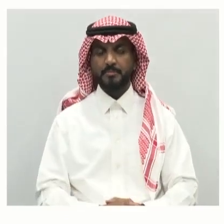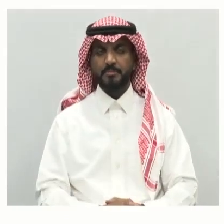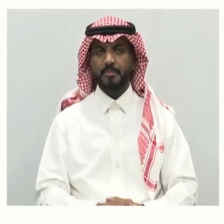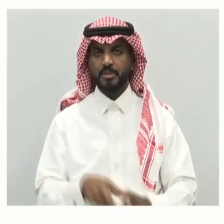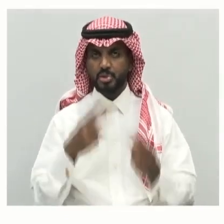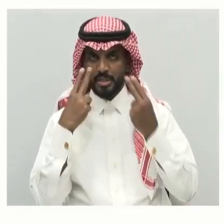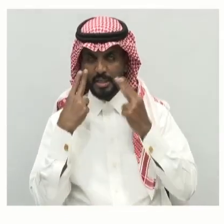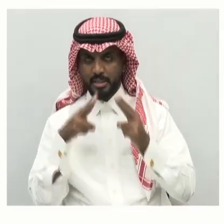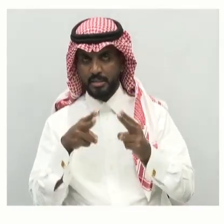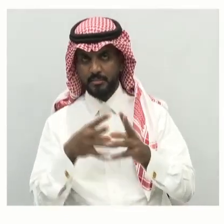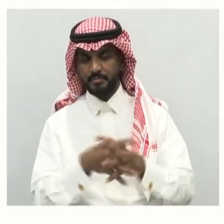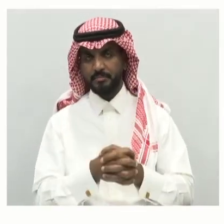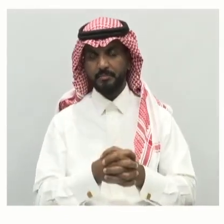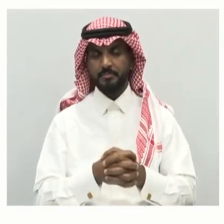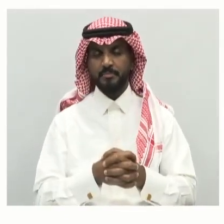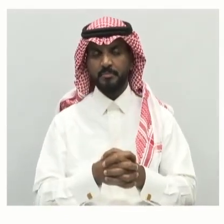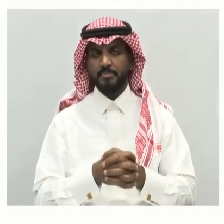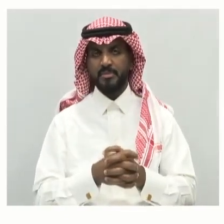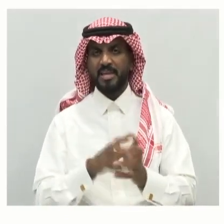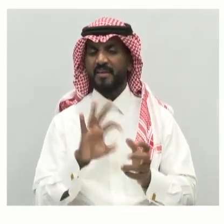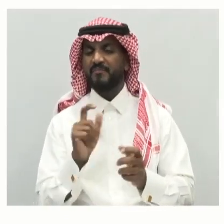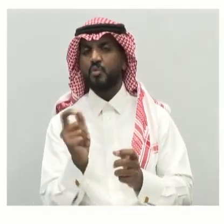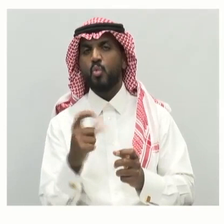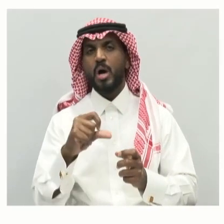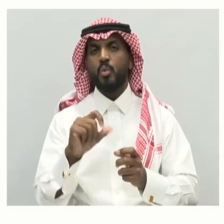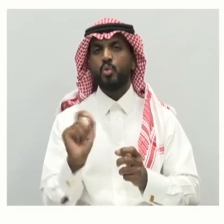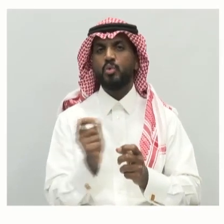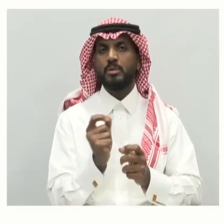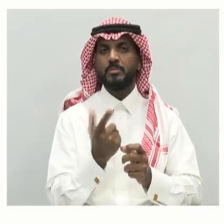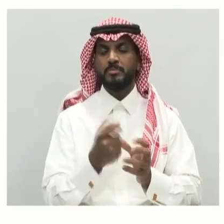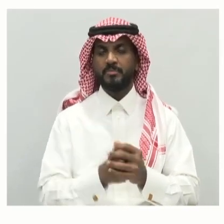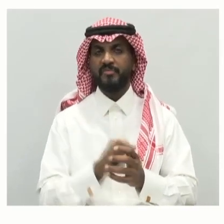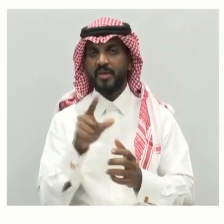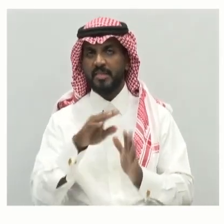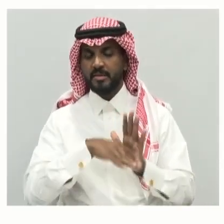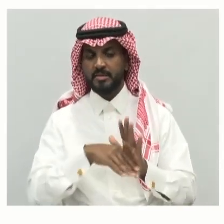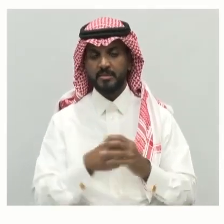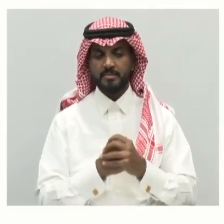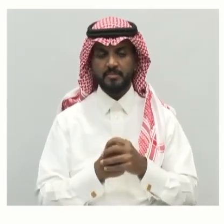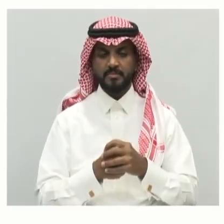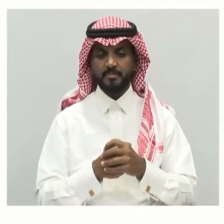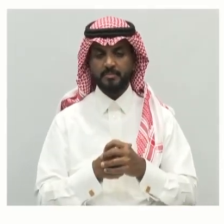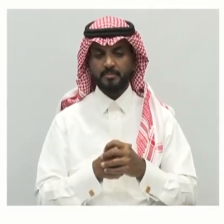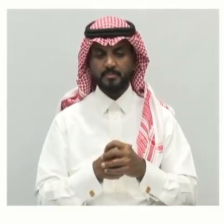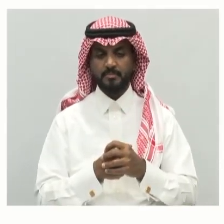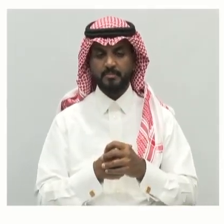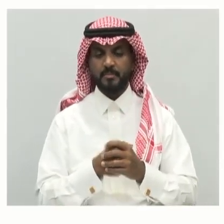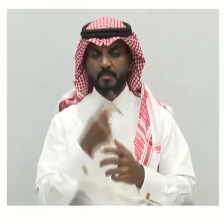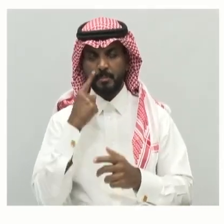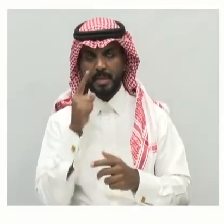شاهدنا شكل حرف الواو هنا لدينا في هذا النص بهذا